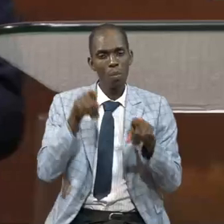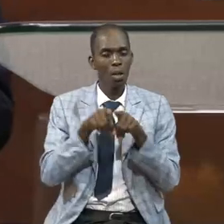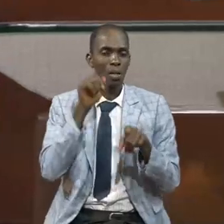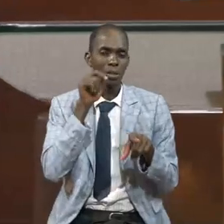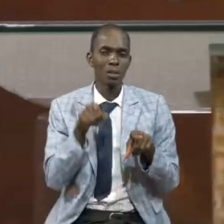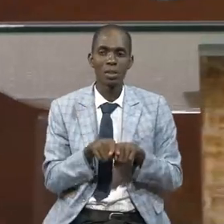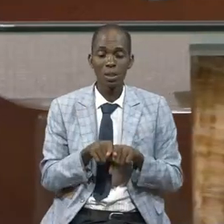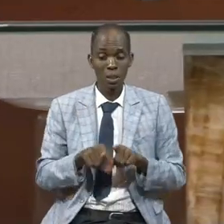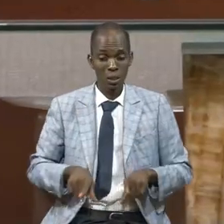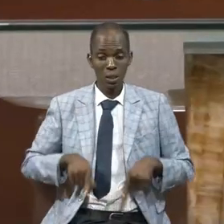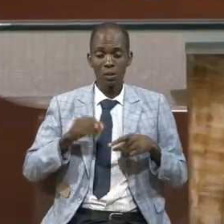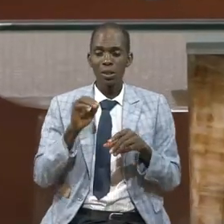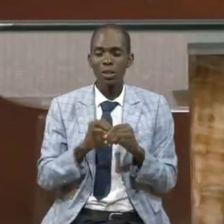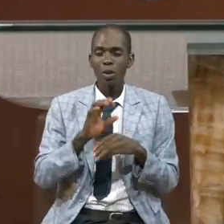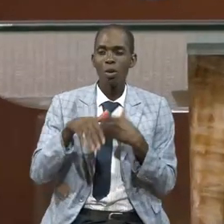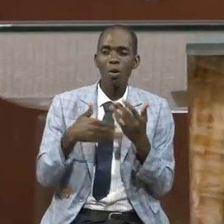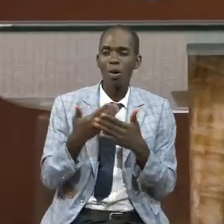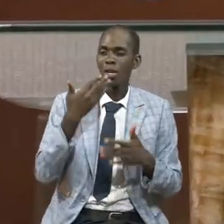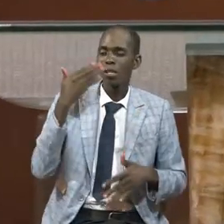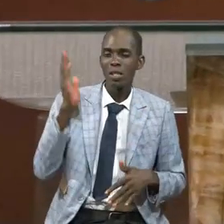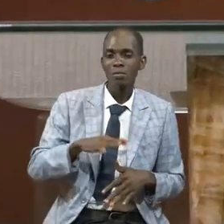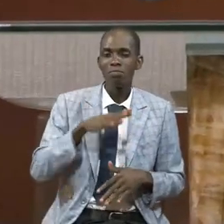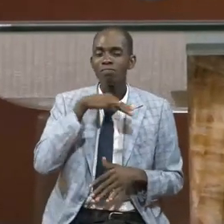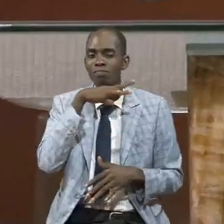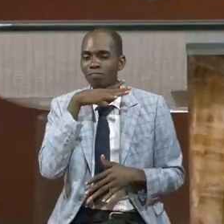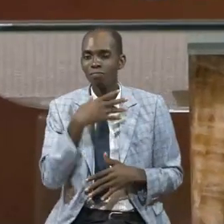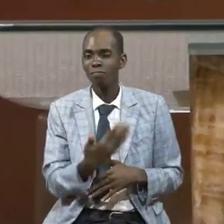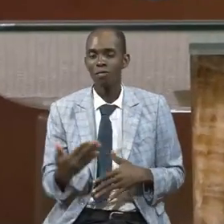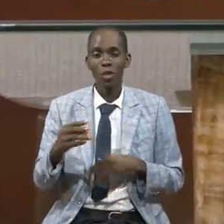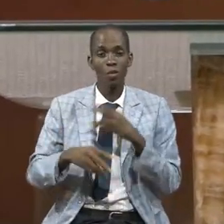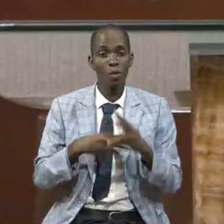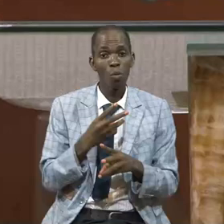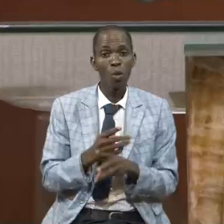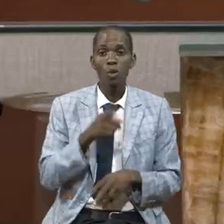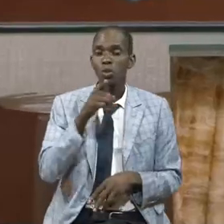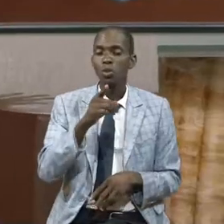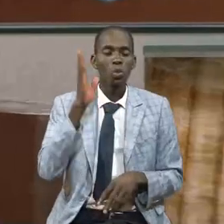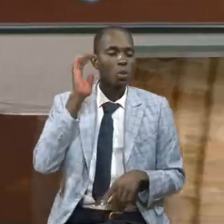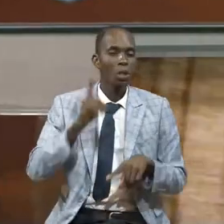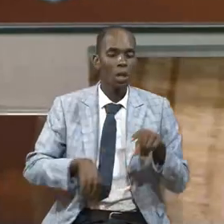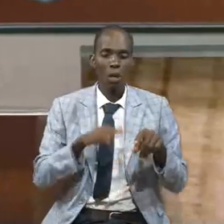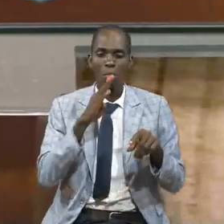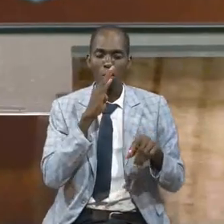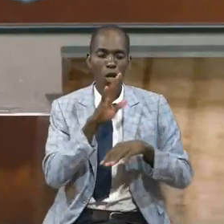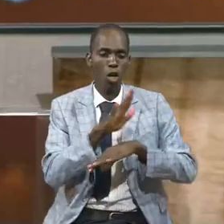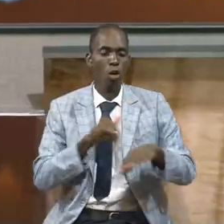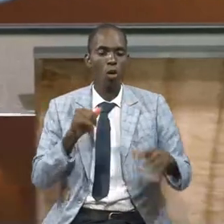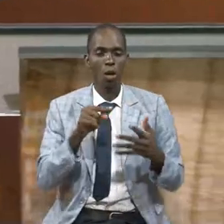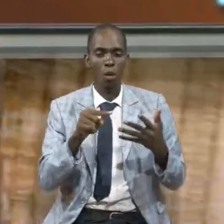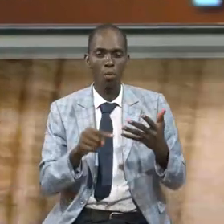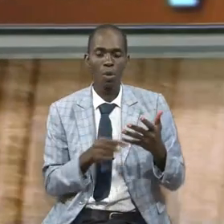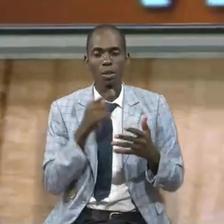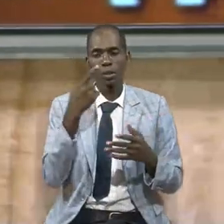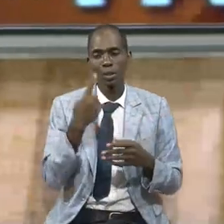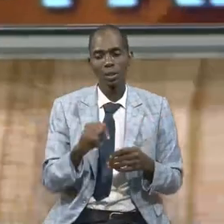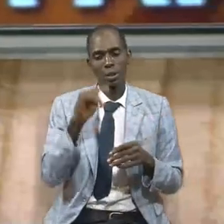sœur. Si vous vivez dans le mal du monde, alors vous ne serez pas l'un des frères. Mais c'est dit que si